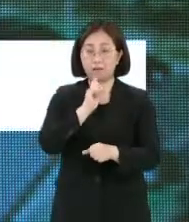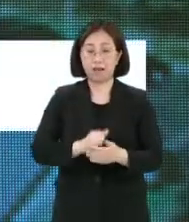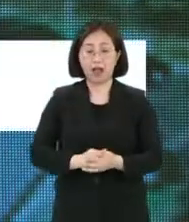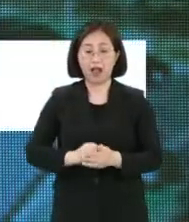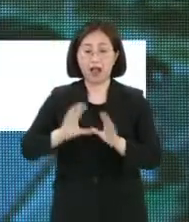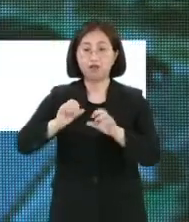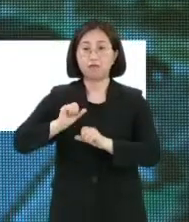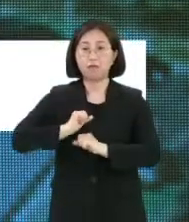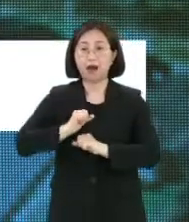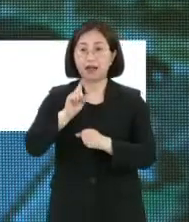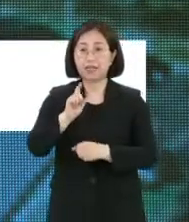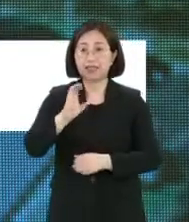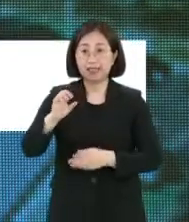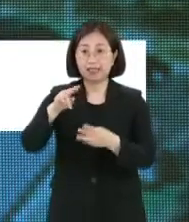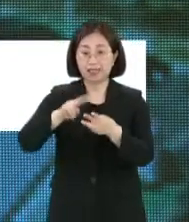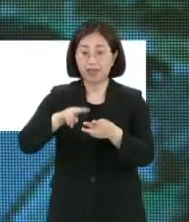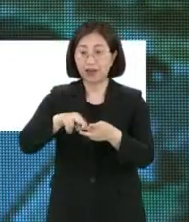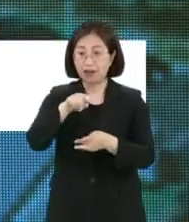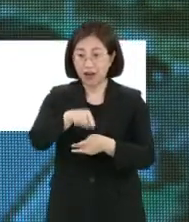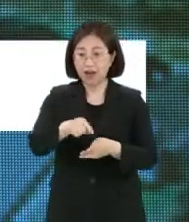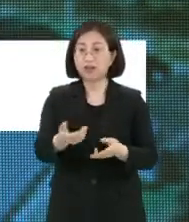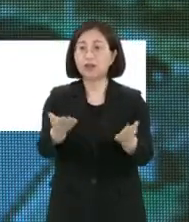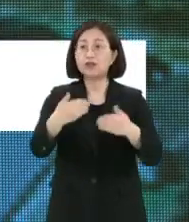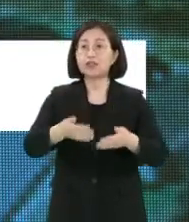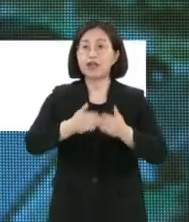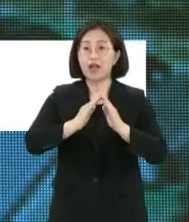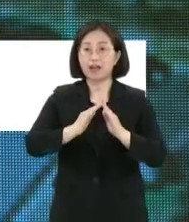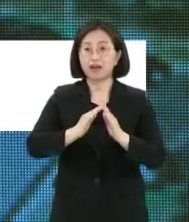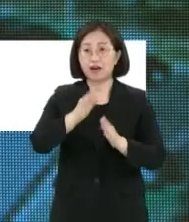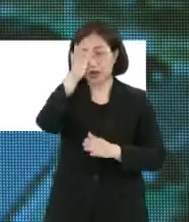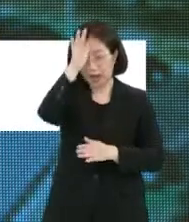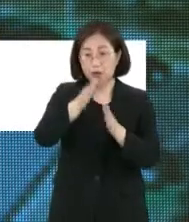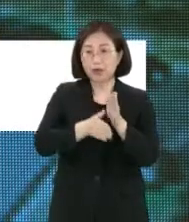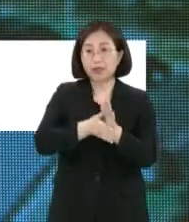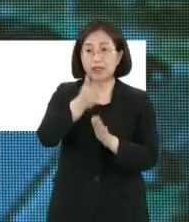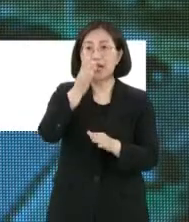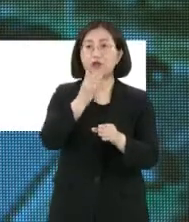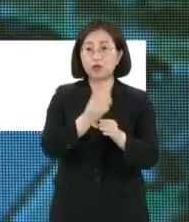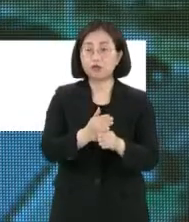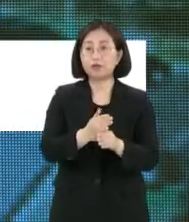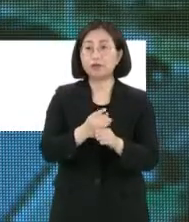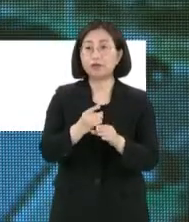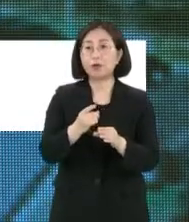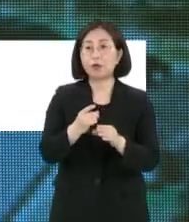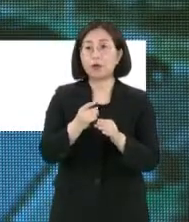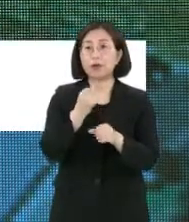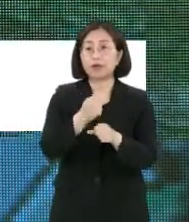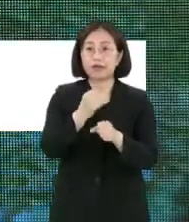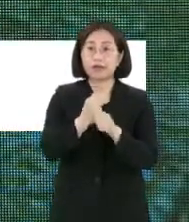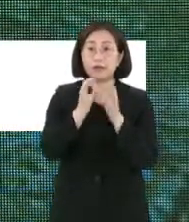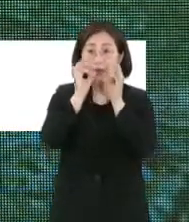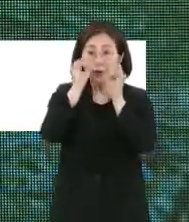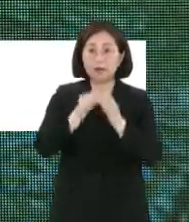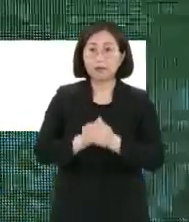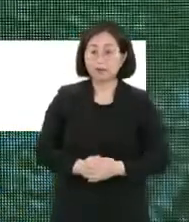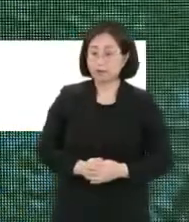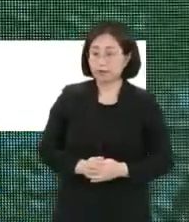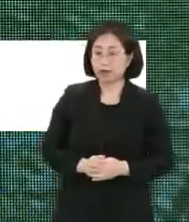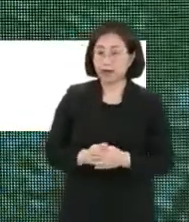센터를 이케아 부지에 유치해서 계룡시의 코어시설로서 역할을 할 수 있도록 최선을 다할 생각입니다.